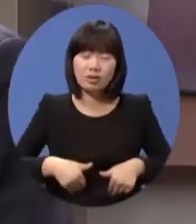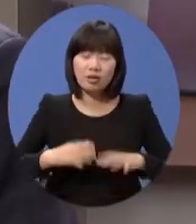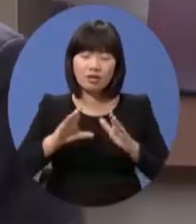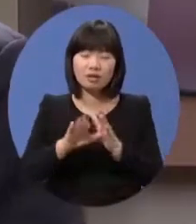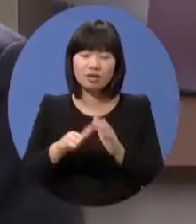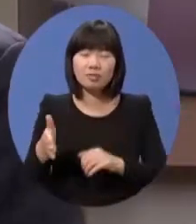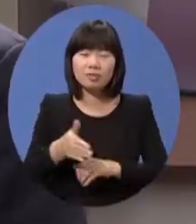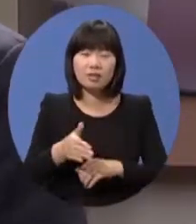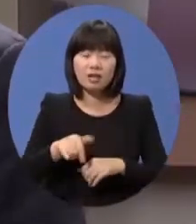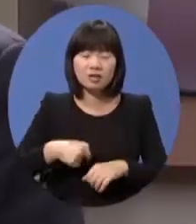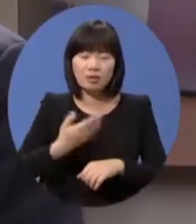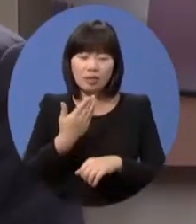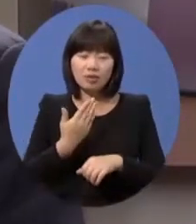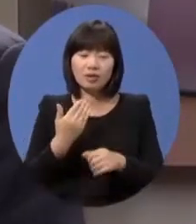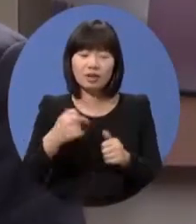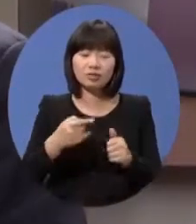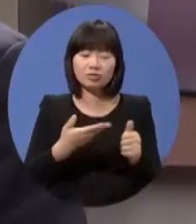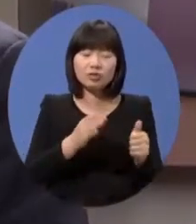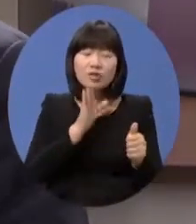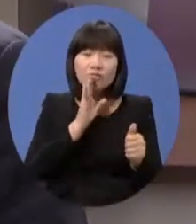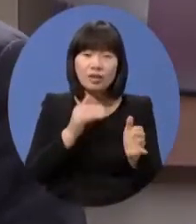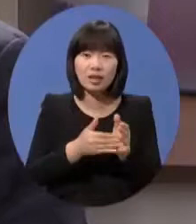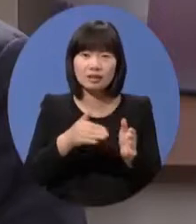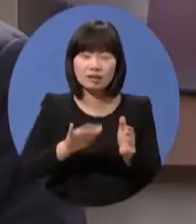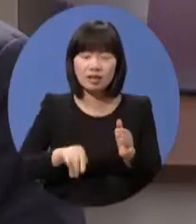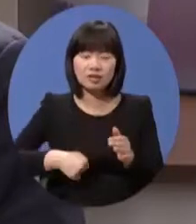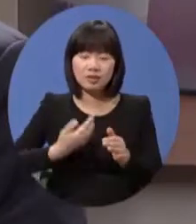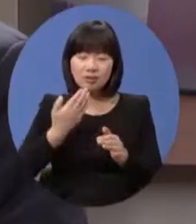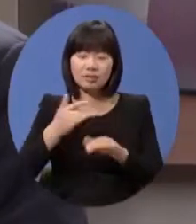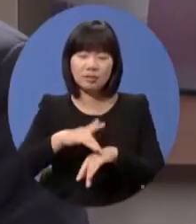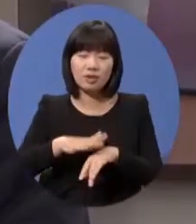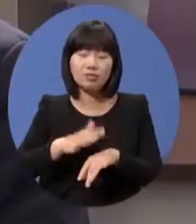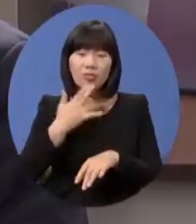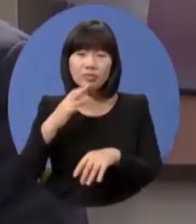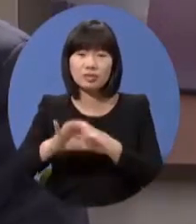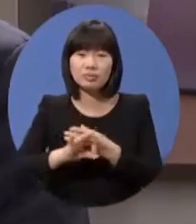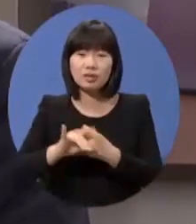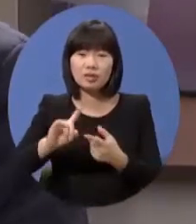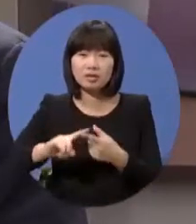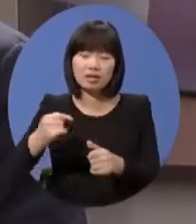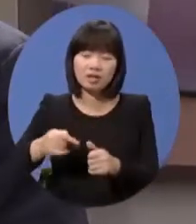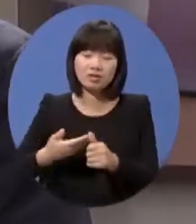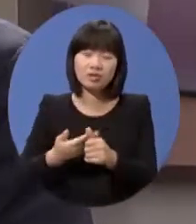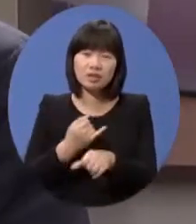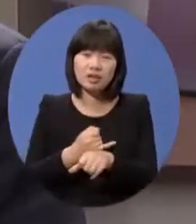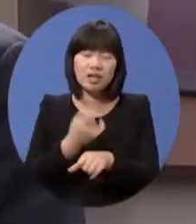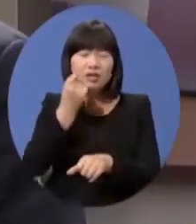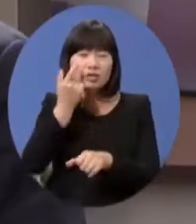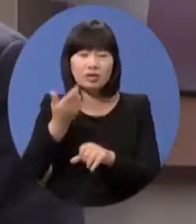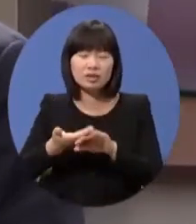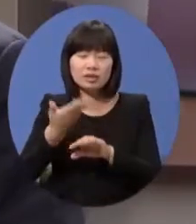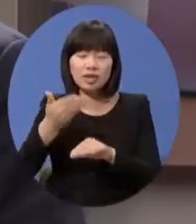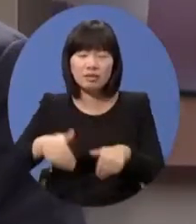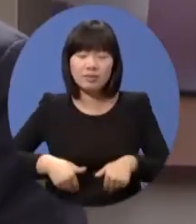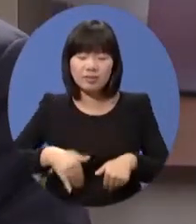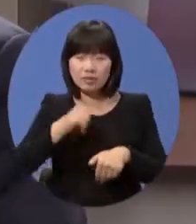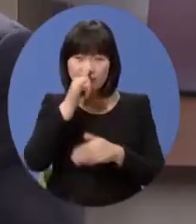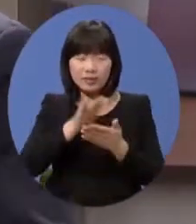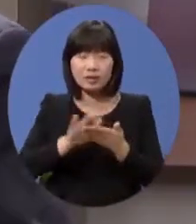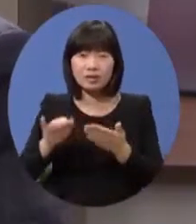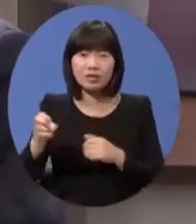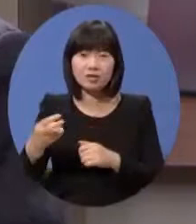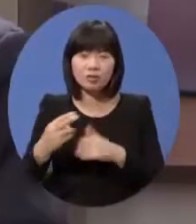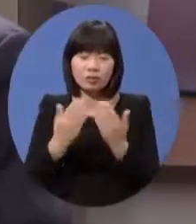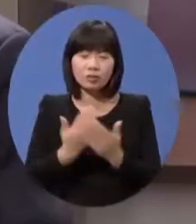때부터 애가 스스로 먹게 가르쳐야 되는데 일단 스스로 먹는 버릇이 들지 않은 애들은 이걸 가르치는데 적어도 한 6개월 이상 걸립니다. 그렇죠. 그리고